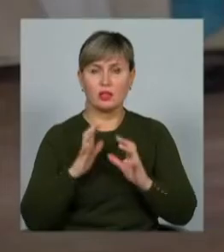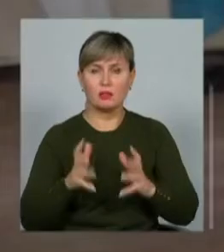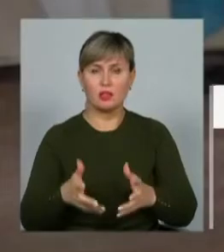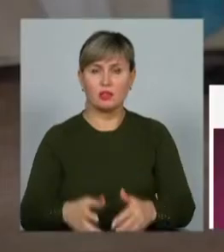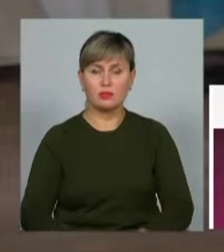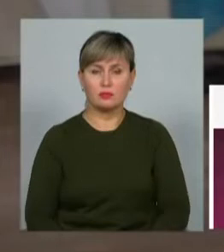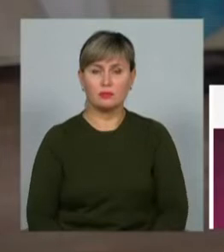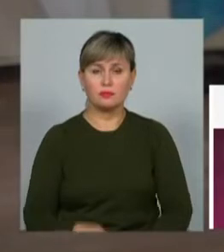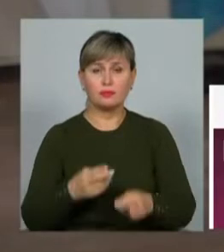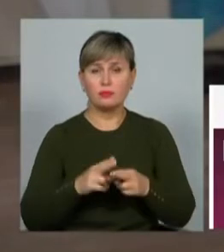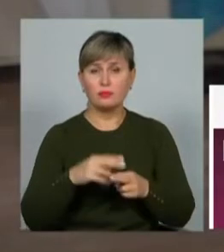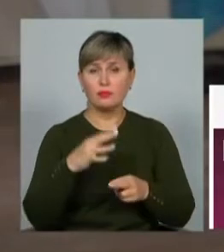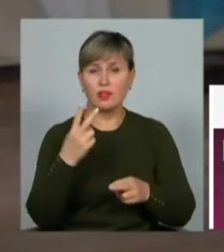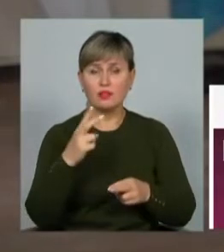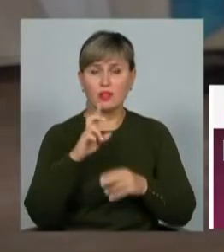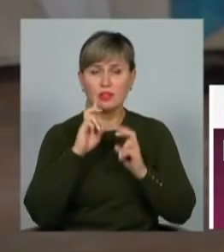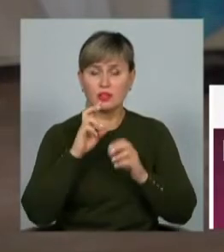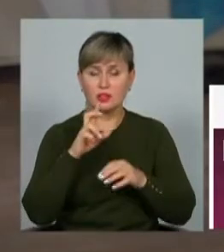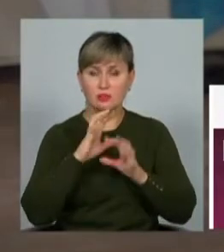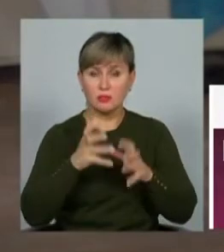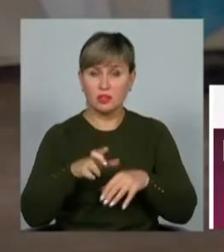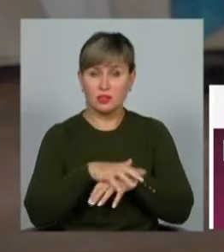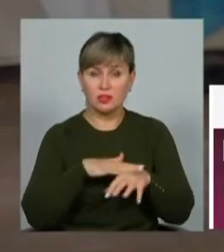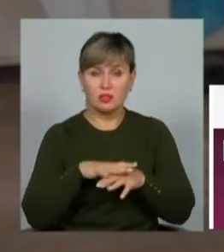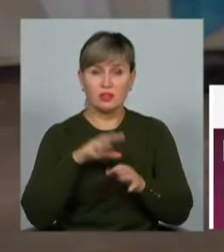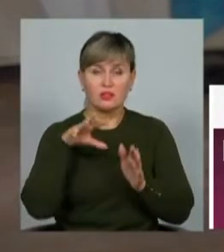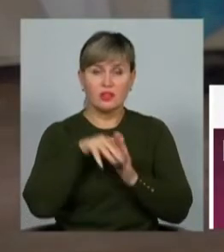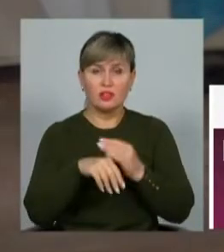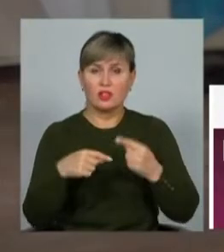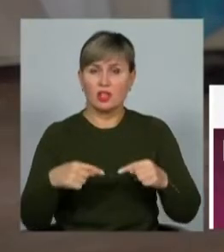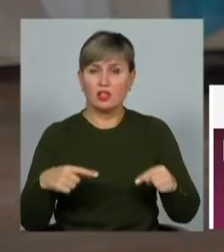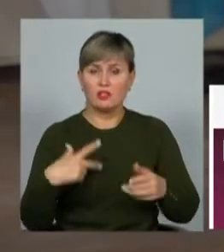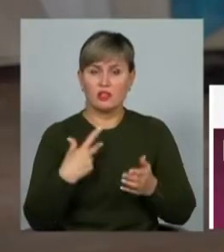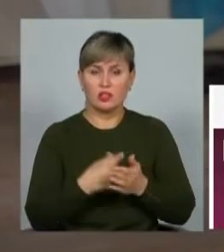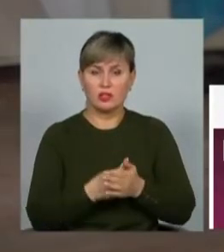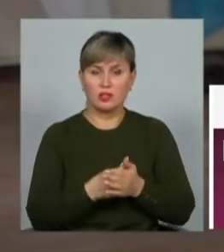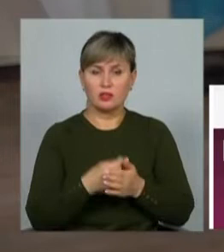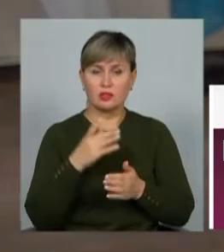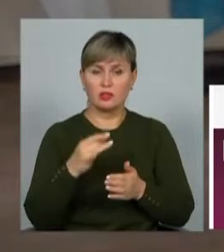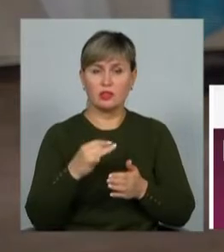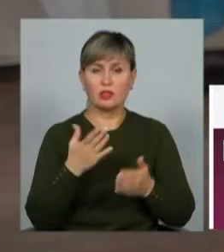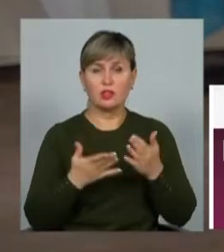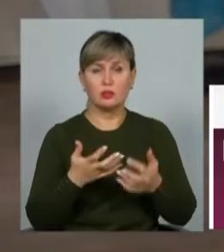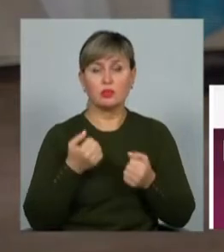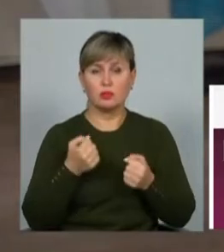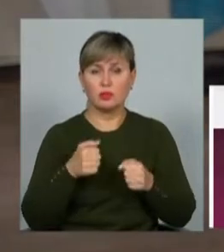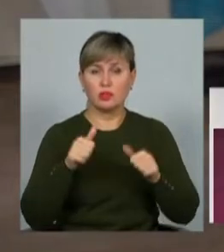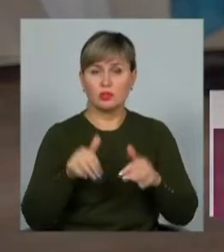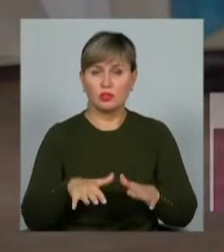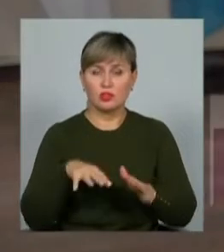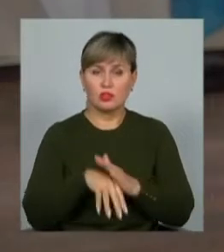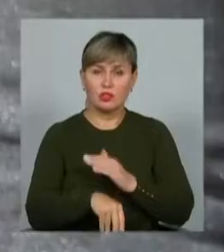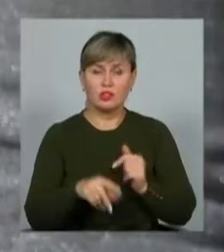Эти 42 страны, они внедряли разные вакцины. Прежде чем принимать решение внедрять